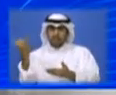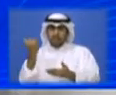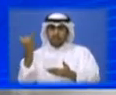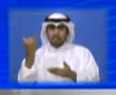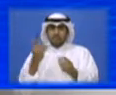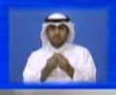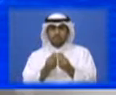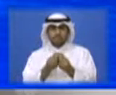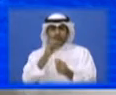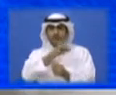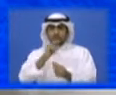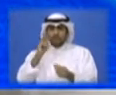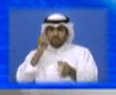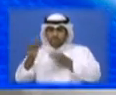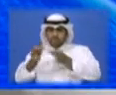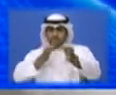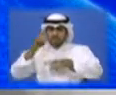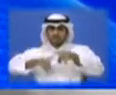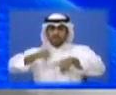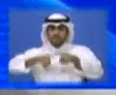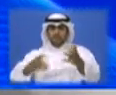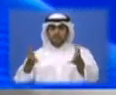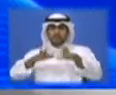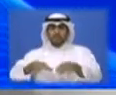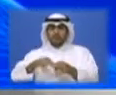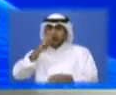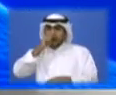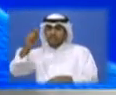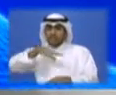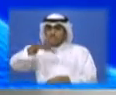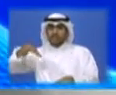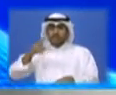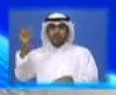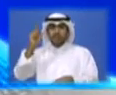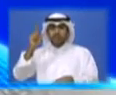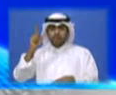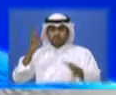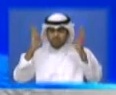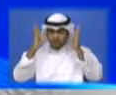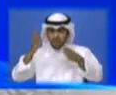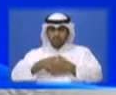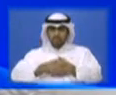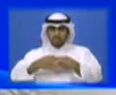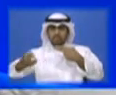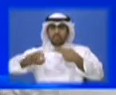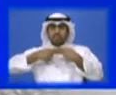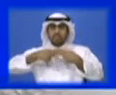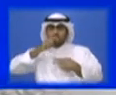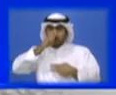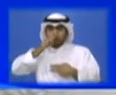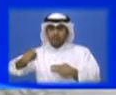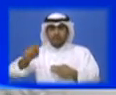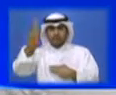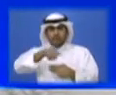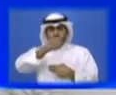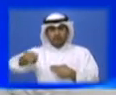أو الديمغرافية أو السياسية، مضيفا أن منع المصلين والمسلمين من أداء الصلاة بالمسجد الأقصى أمر يجب